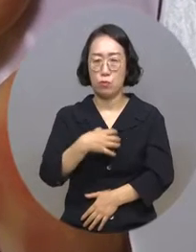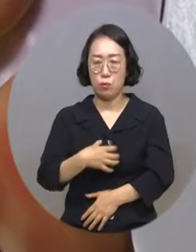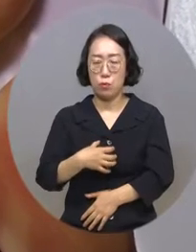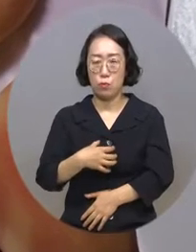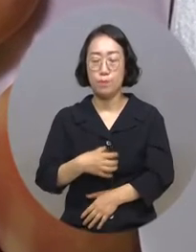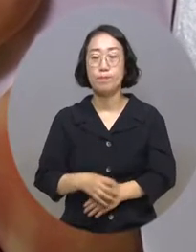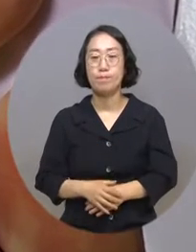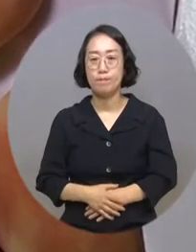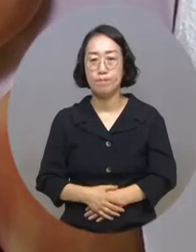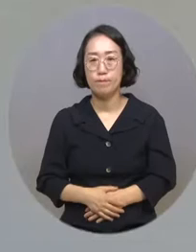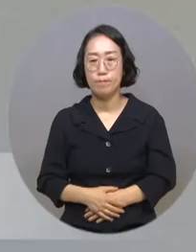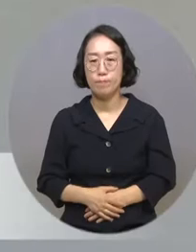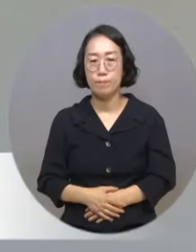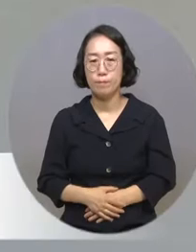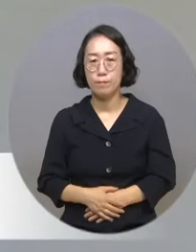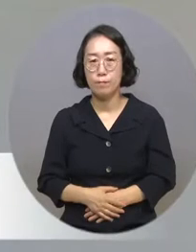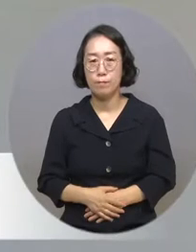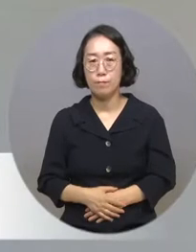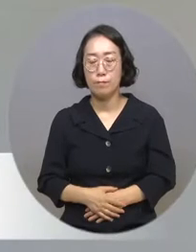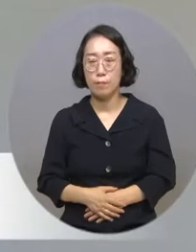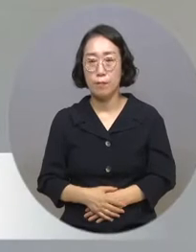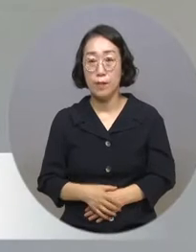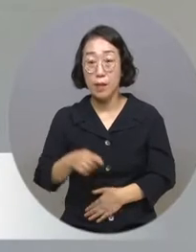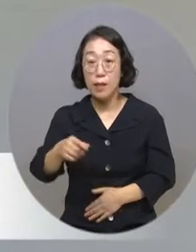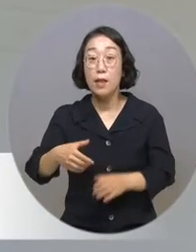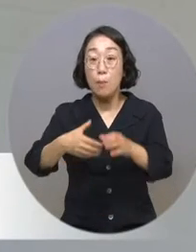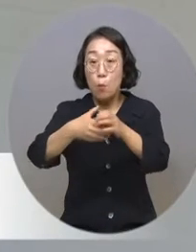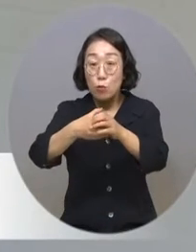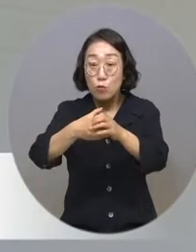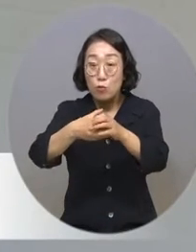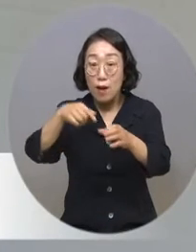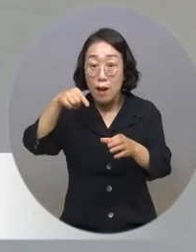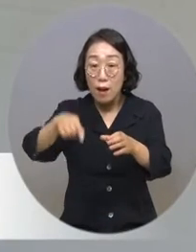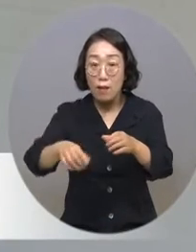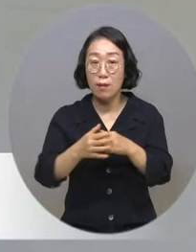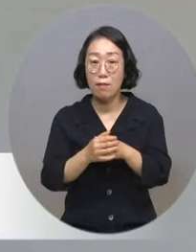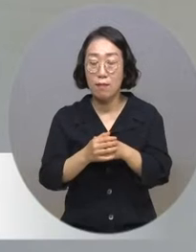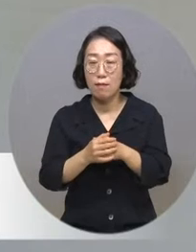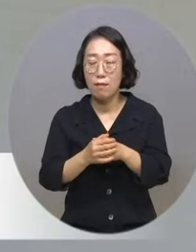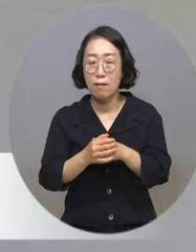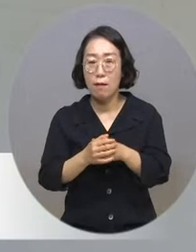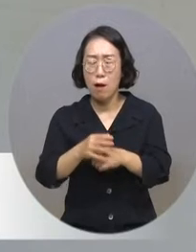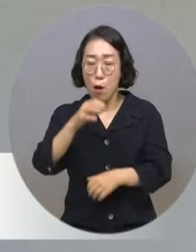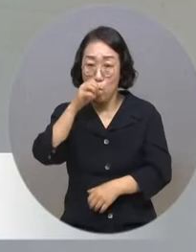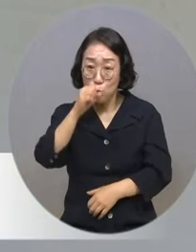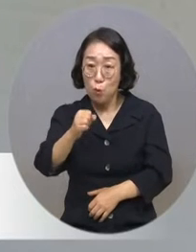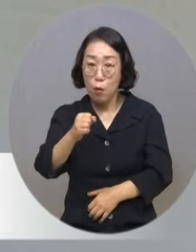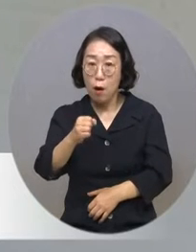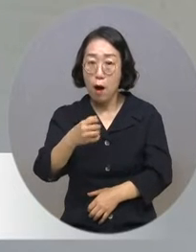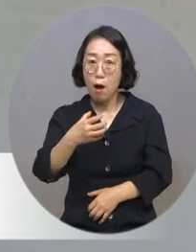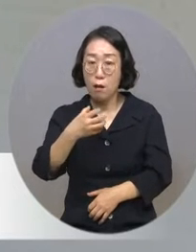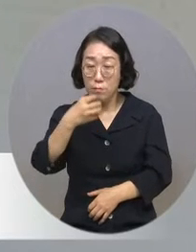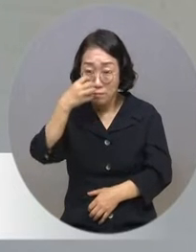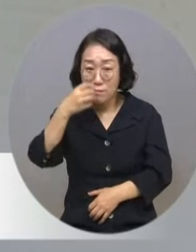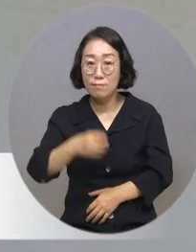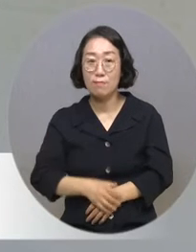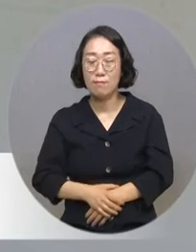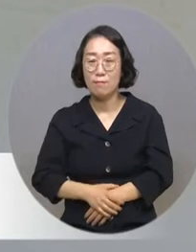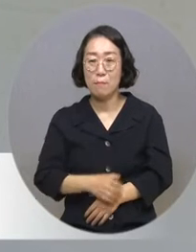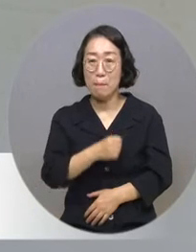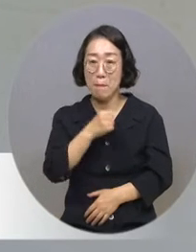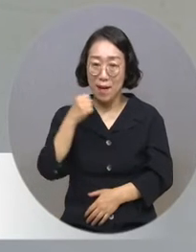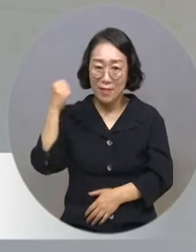근심이 가득합니다. 네, 월등 복숭아는 물론 품질도 다양하게 많습니다만은